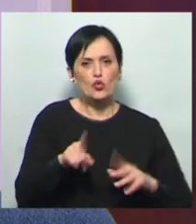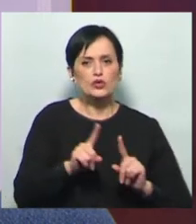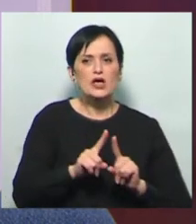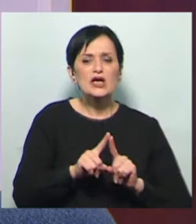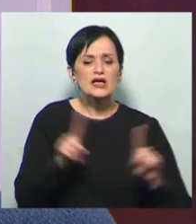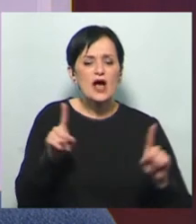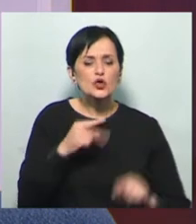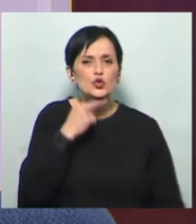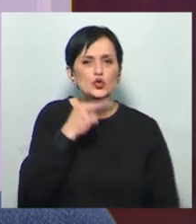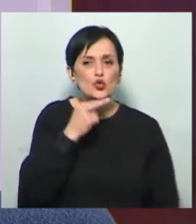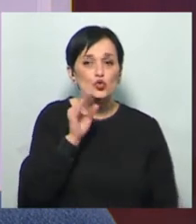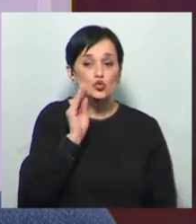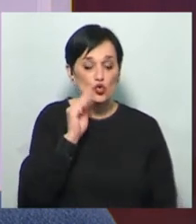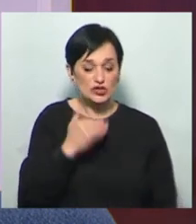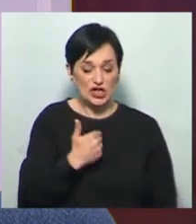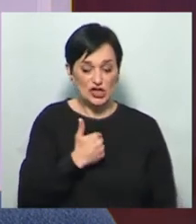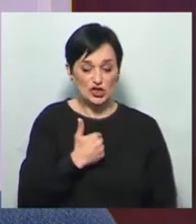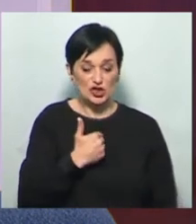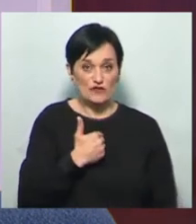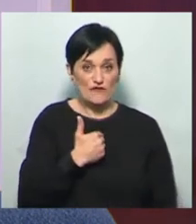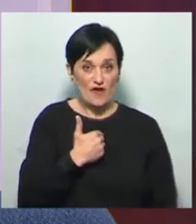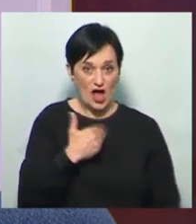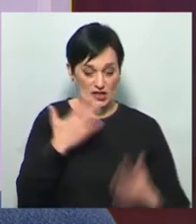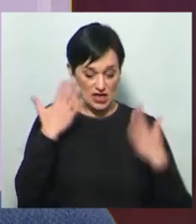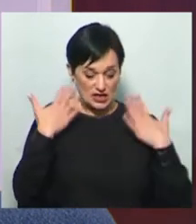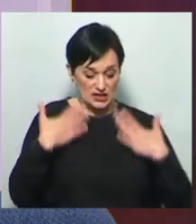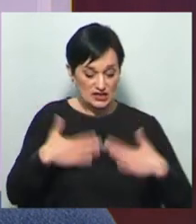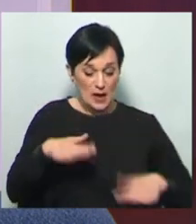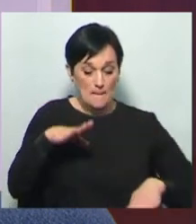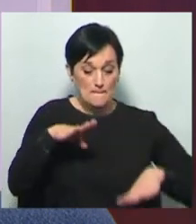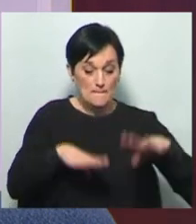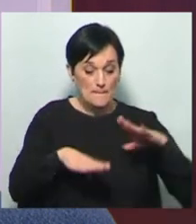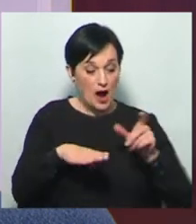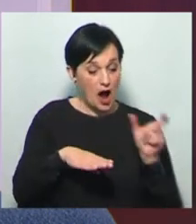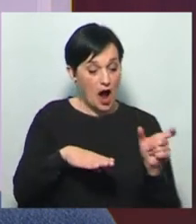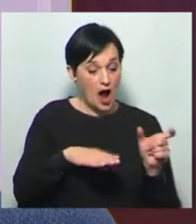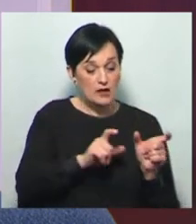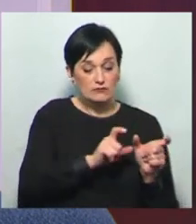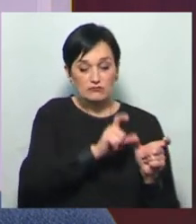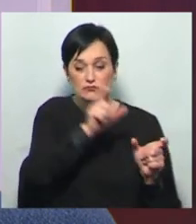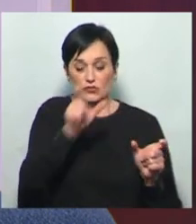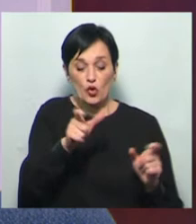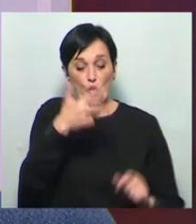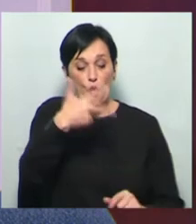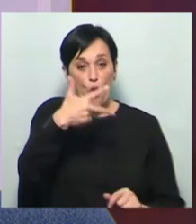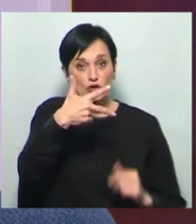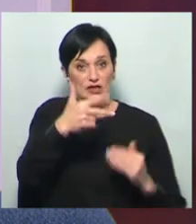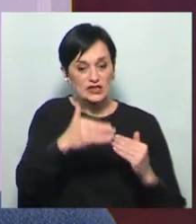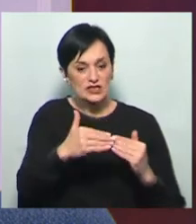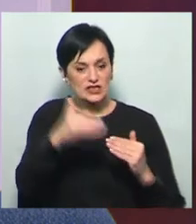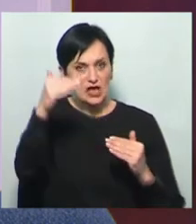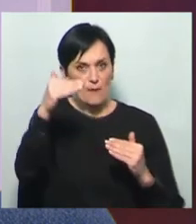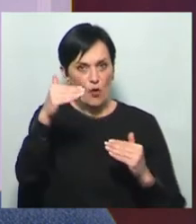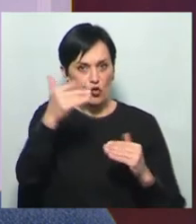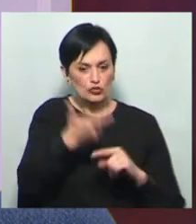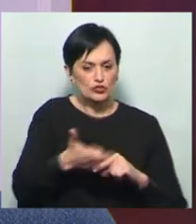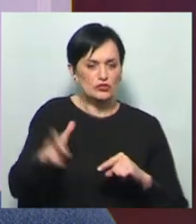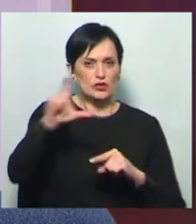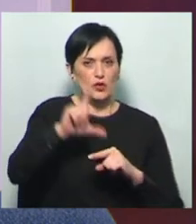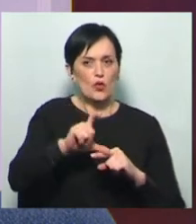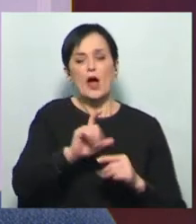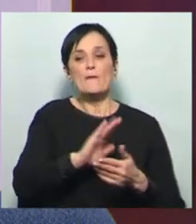საყურადღებოა მაშინ, როდესაც ჩვენ ვაჭარბებთ სხეულის მასის ინდექსს 30-დან ზემოთ.